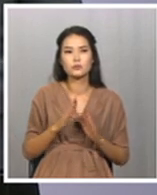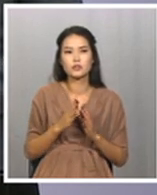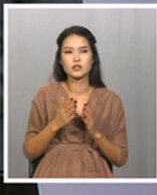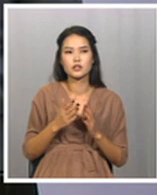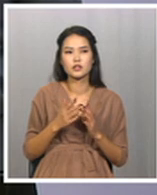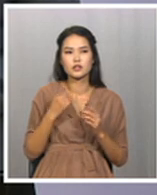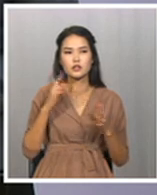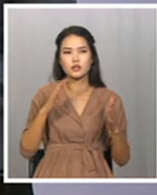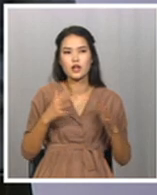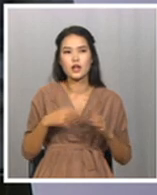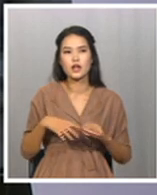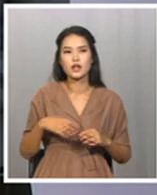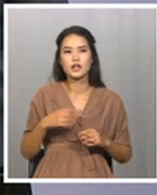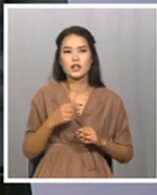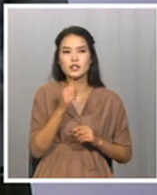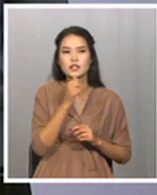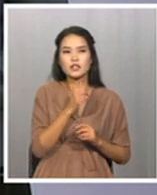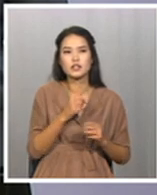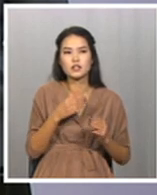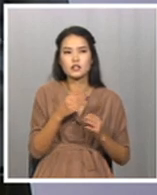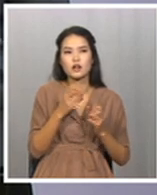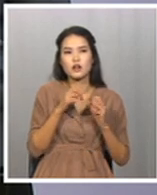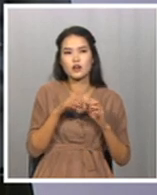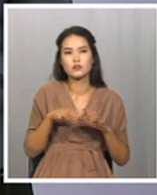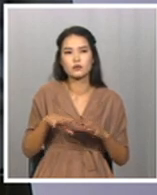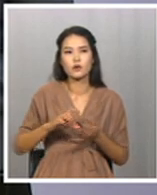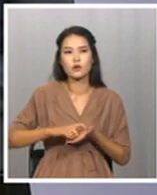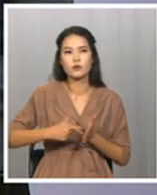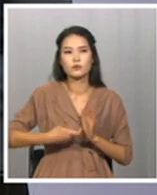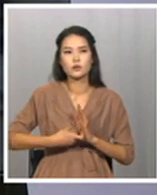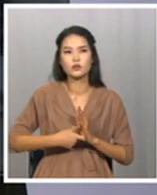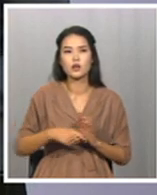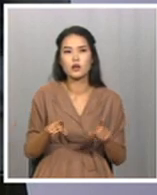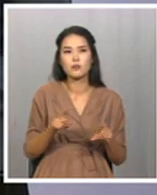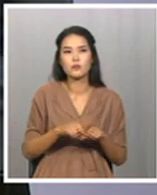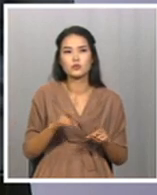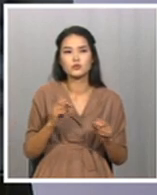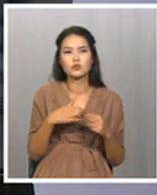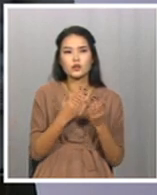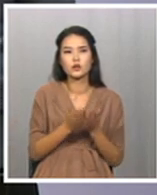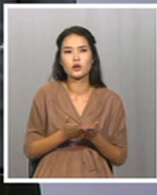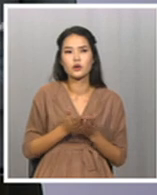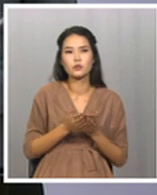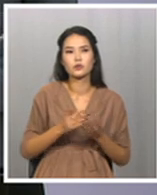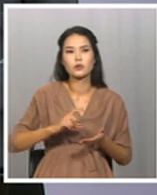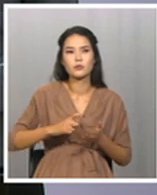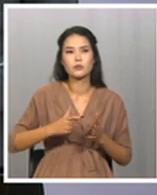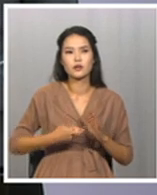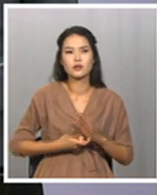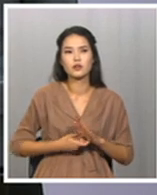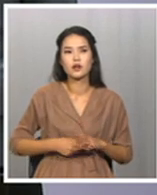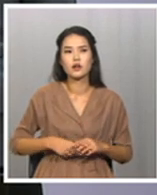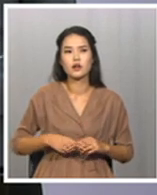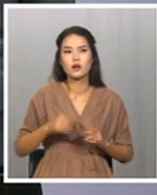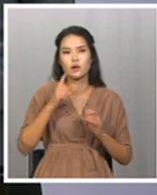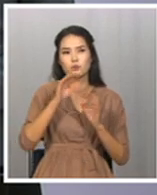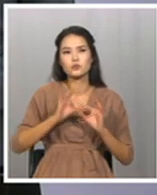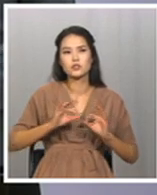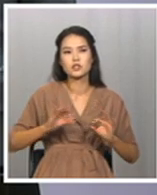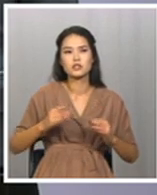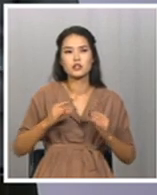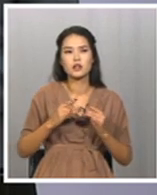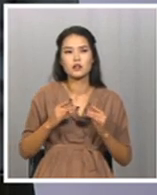иллюминаторы, еле-еле освещали комнату. Похоже на кают-компанию.